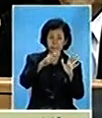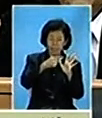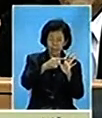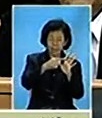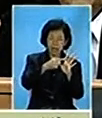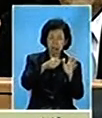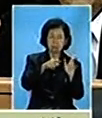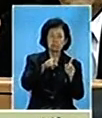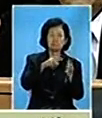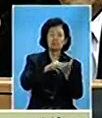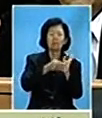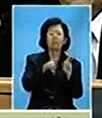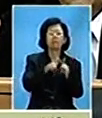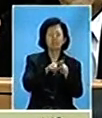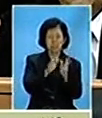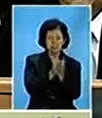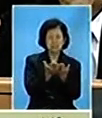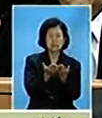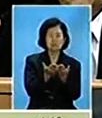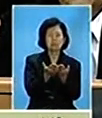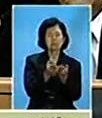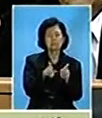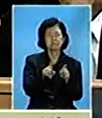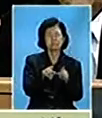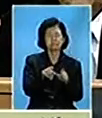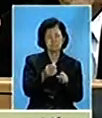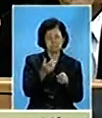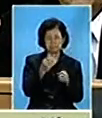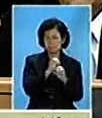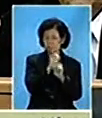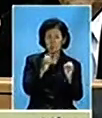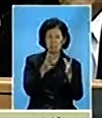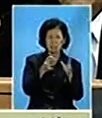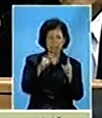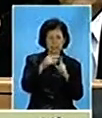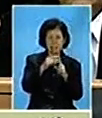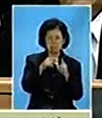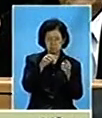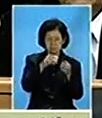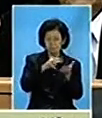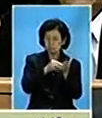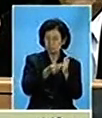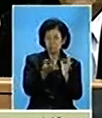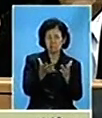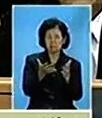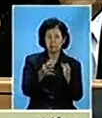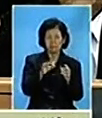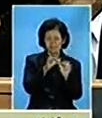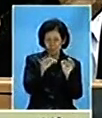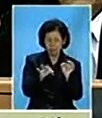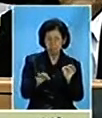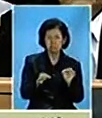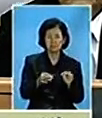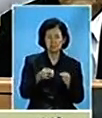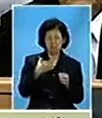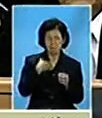นะแต่คำว่าตำราตรงนี้เนี่ยนะฮะก็จะไม่มีคำนิยามต่อ นะฮะไม่ชัดเจนเหมือนพรบที่ผมอ้างมาหลายครั้งแล้ว